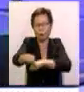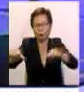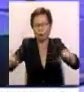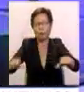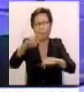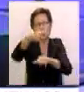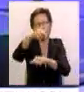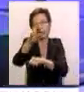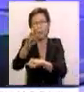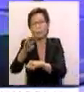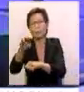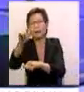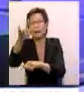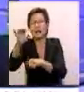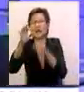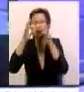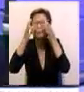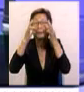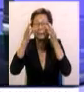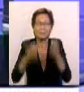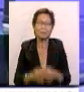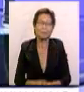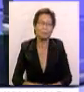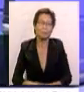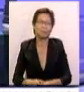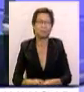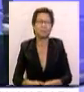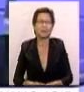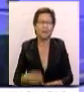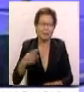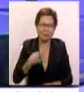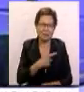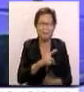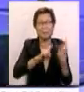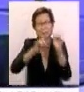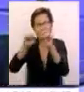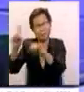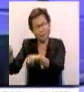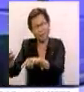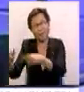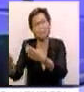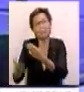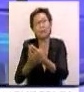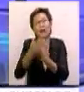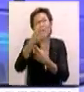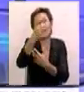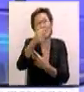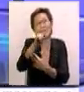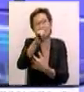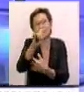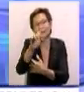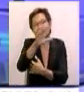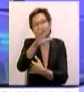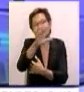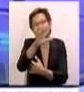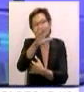Baik, itu sahaja yang saya kongsikan dari Auditorium P. Ramli. Kita kembali bersama Hazel dan Andy.